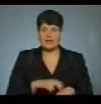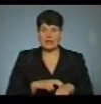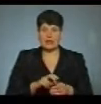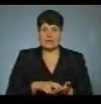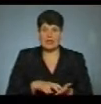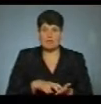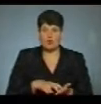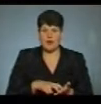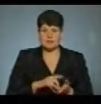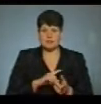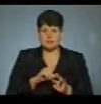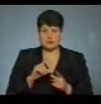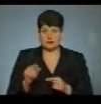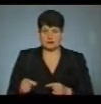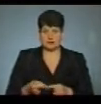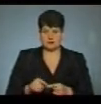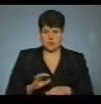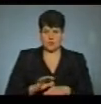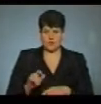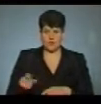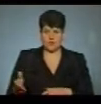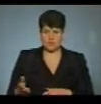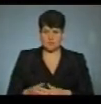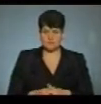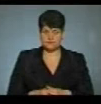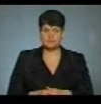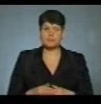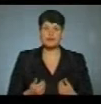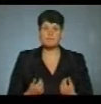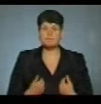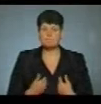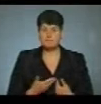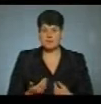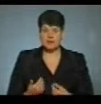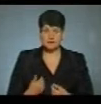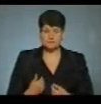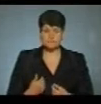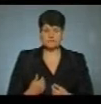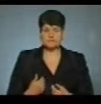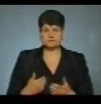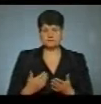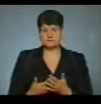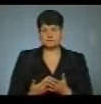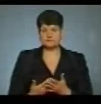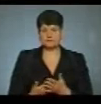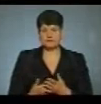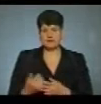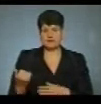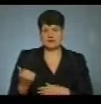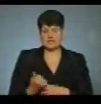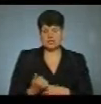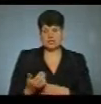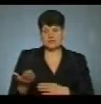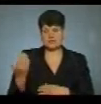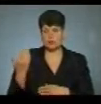боялися виїжджати до таких хворих? Ну, ми буквально десь тиждень